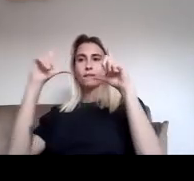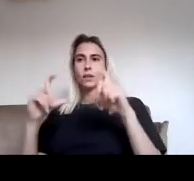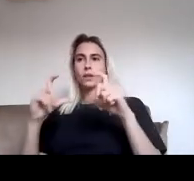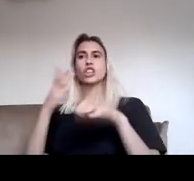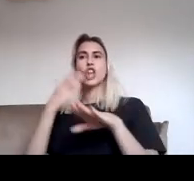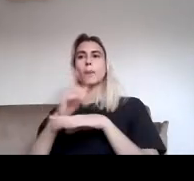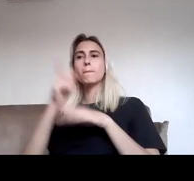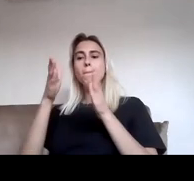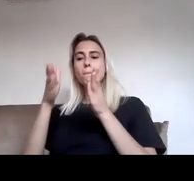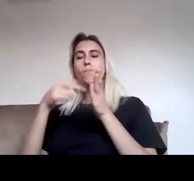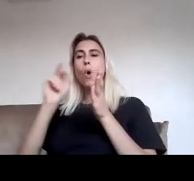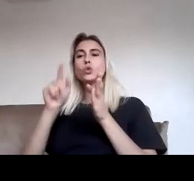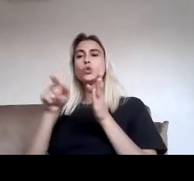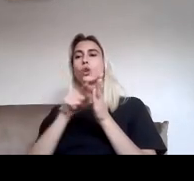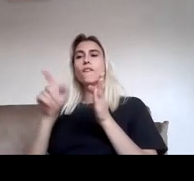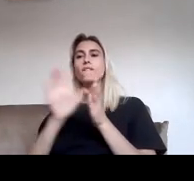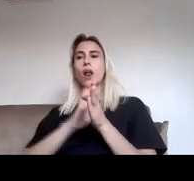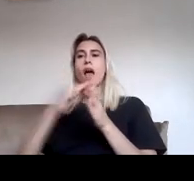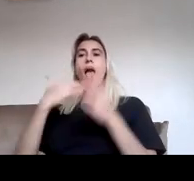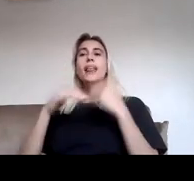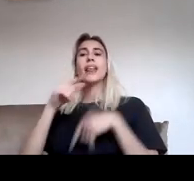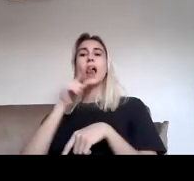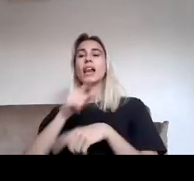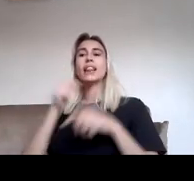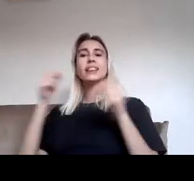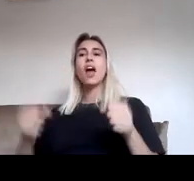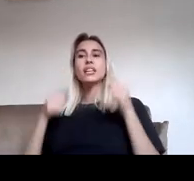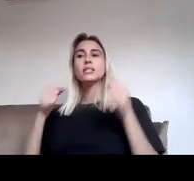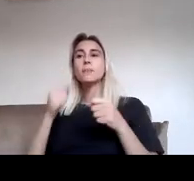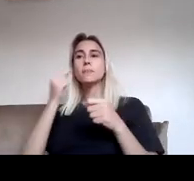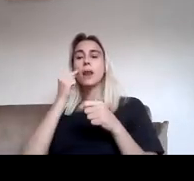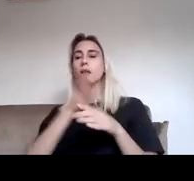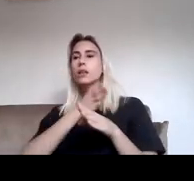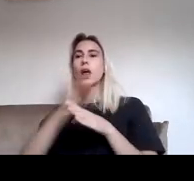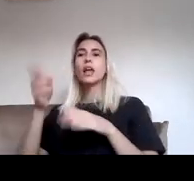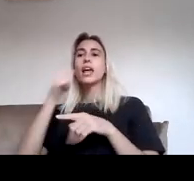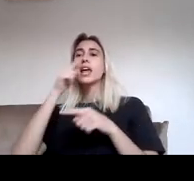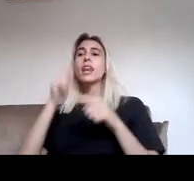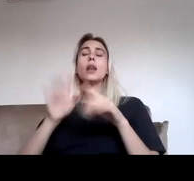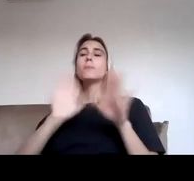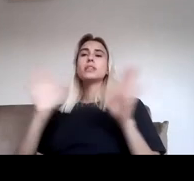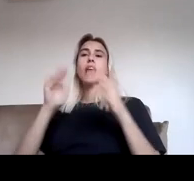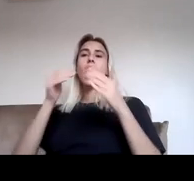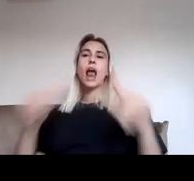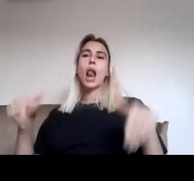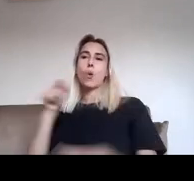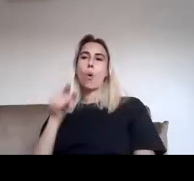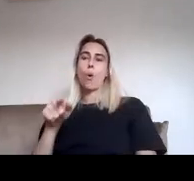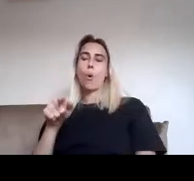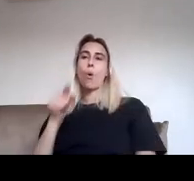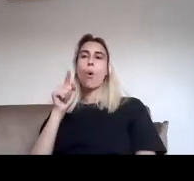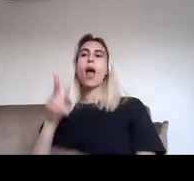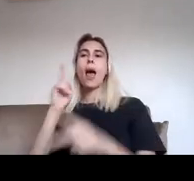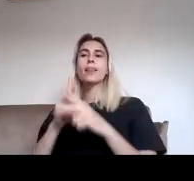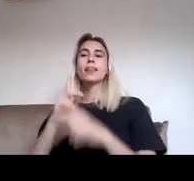bir boşluk var ve o boşluk engelli bir, yani tekerlekli sandalyeli bir bireyin geçişini inanılmaz engelliyor. Ve bunu orada hemen tespit